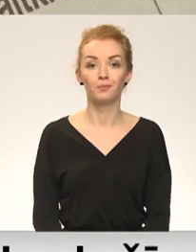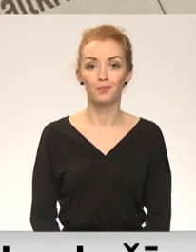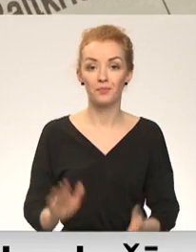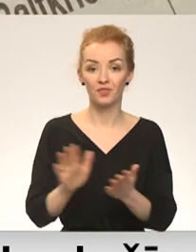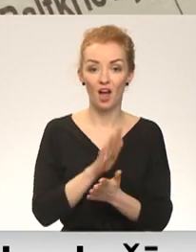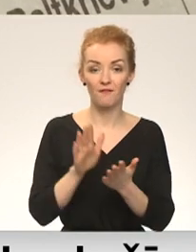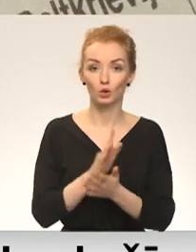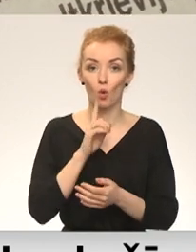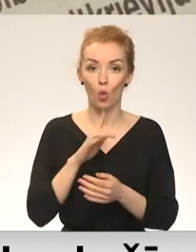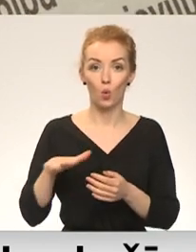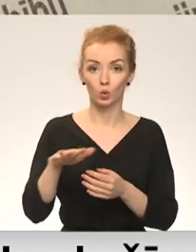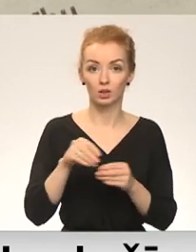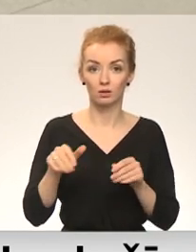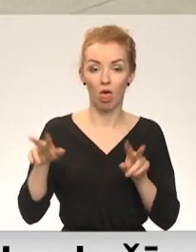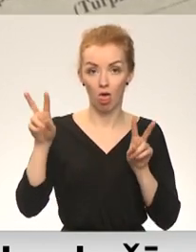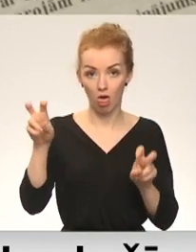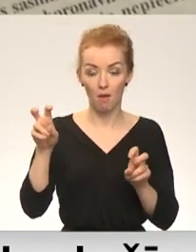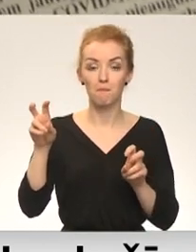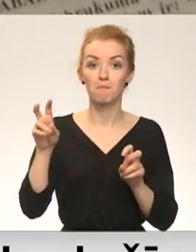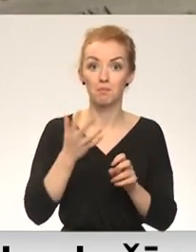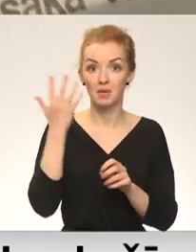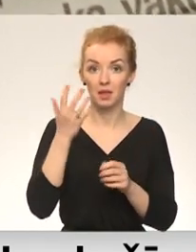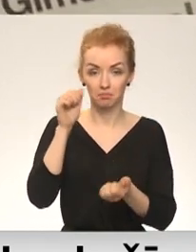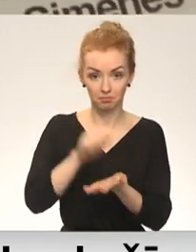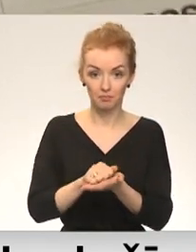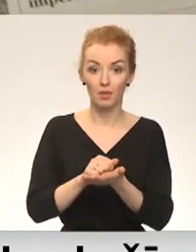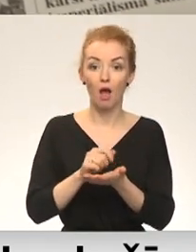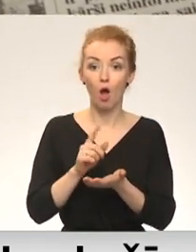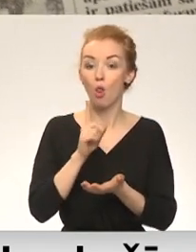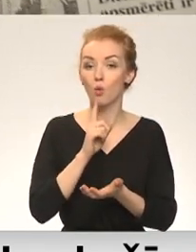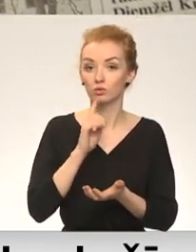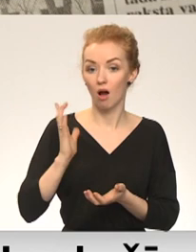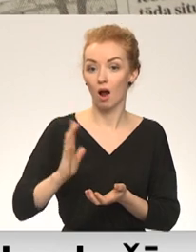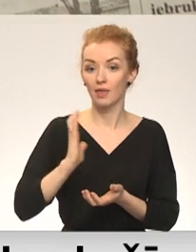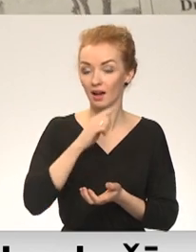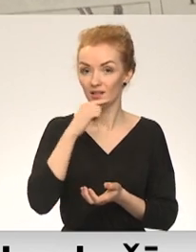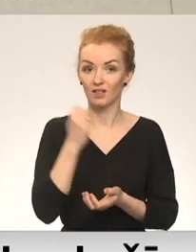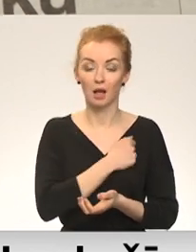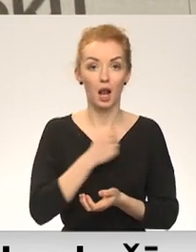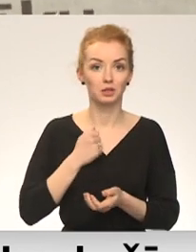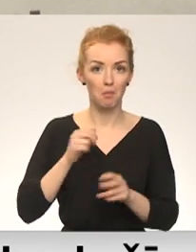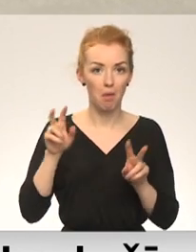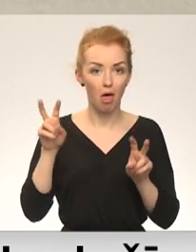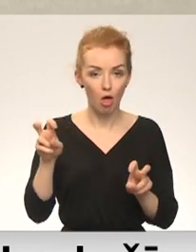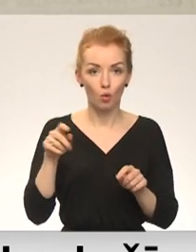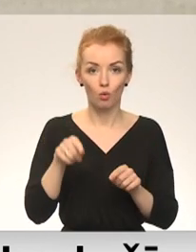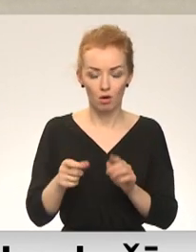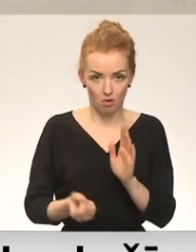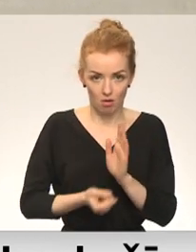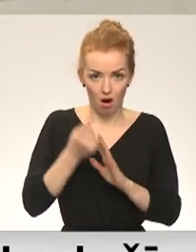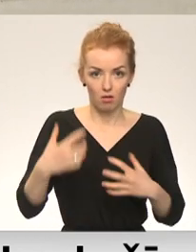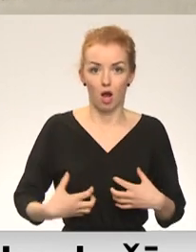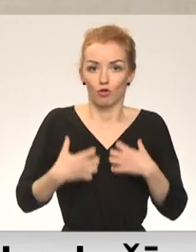Avīze Lūdzas zeme piekdien iznāca ar virsrakstu Lūdzā gaida Krievijas karaspēku. Tas radīja zināmu